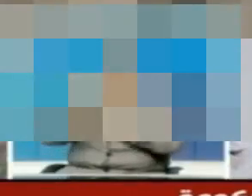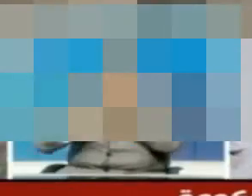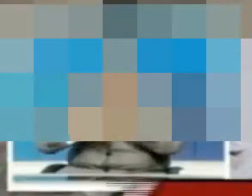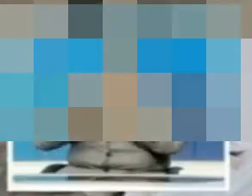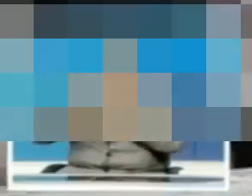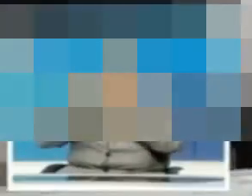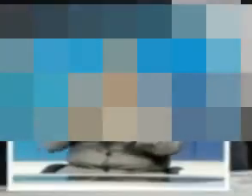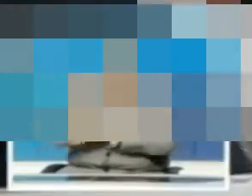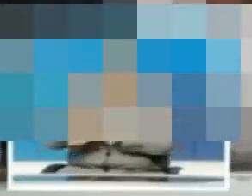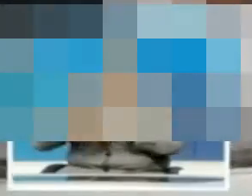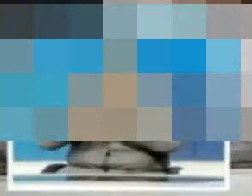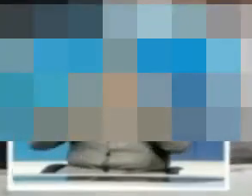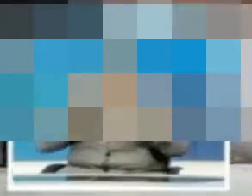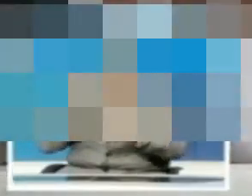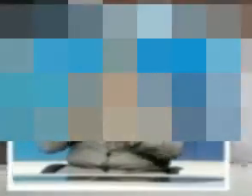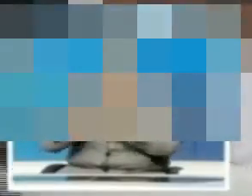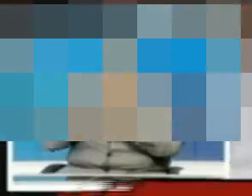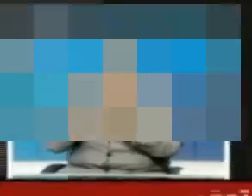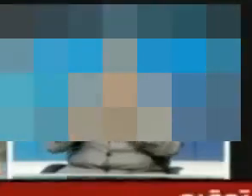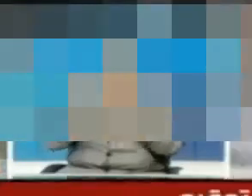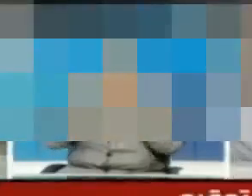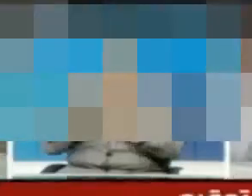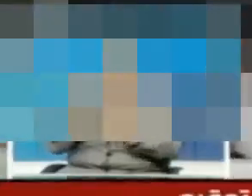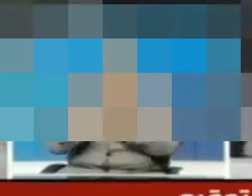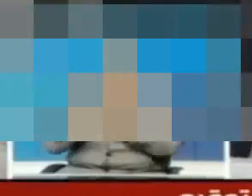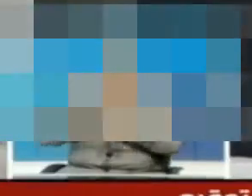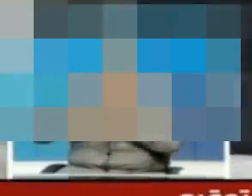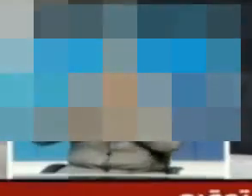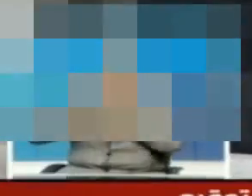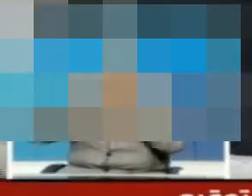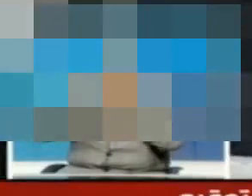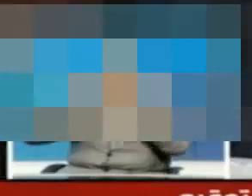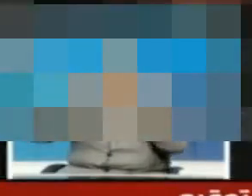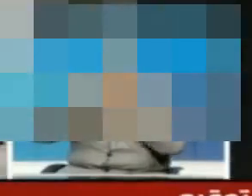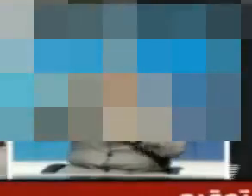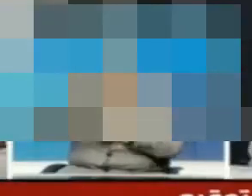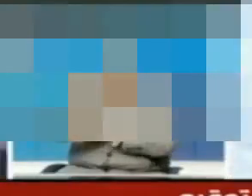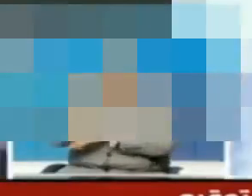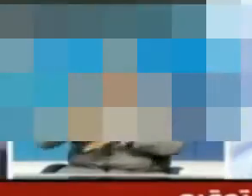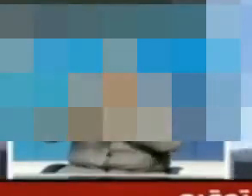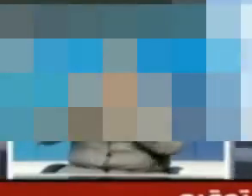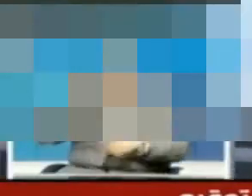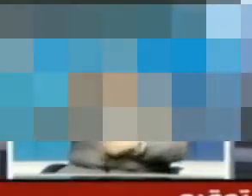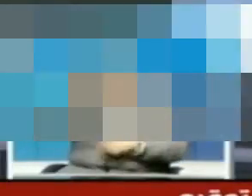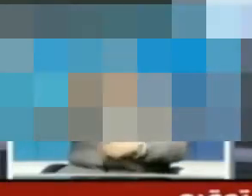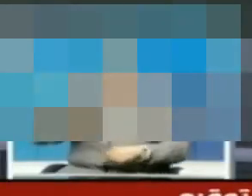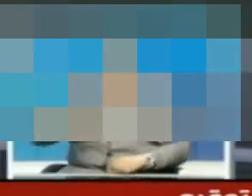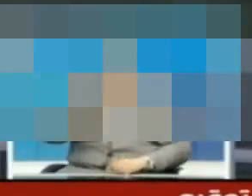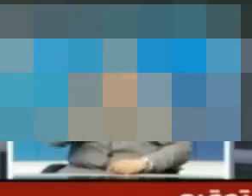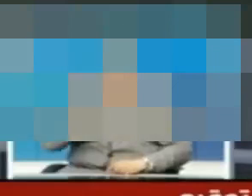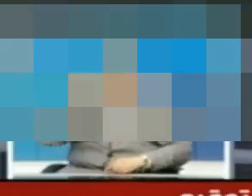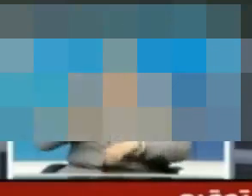الأنقاض أو في مناطق لم يتمكن المنقذون من الوصول إليها. وضع لا